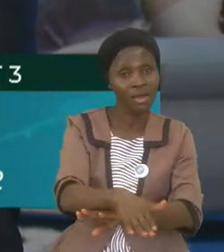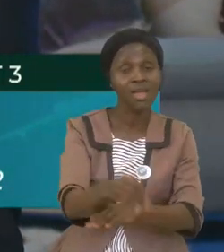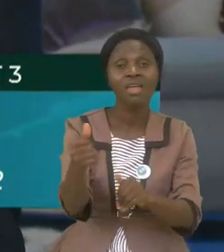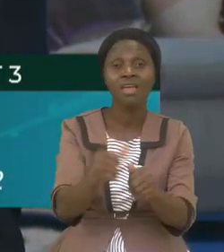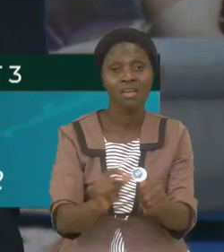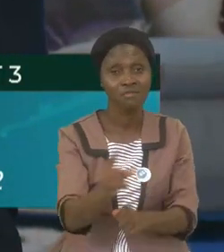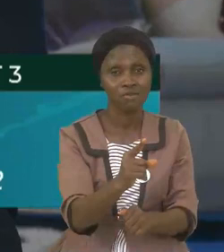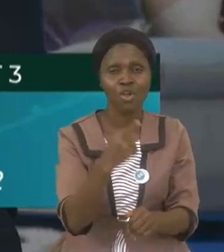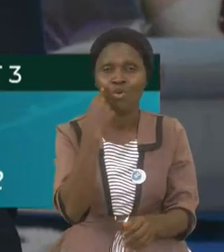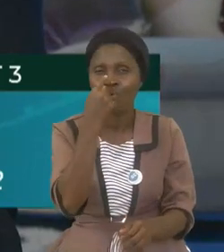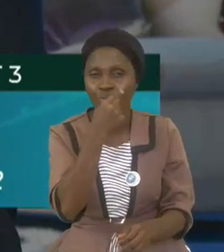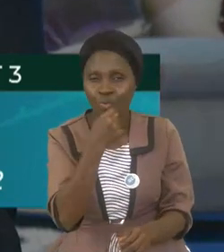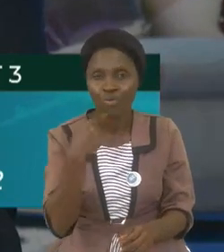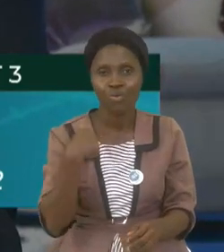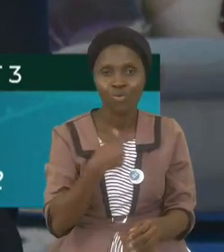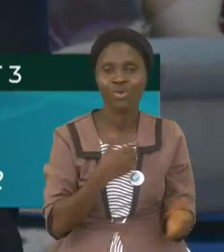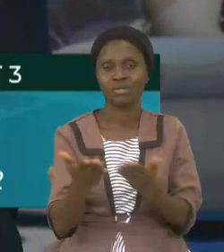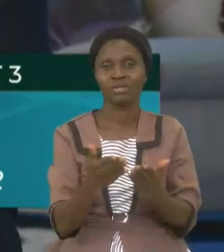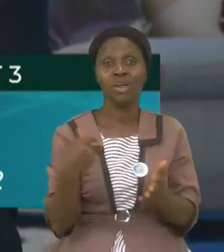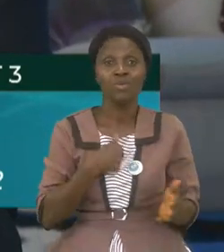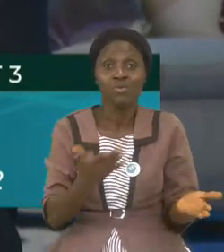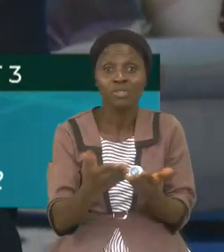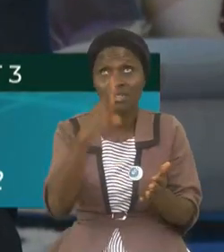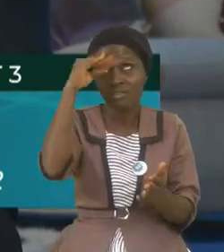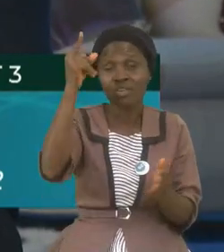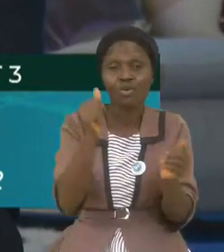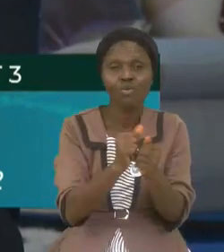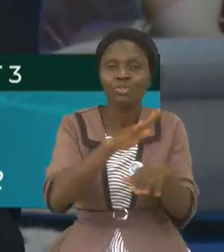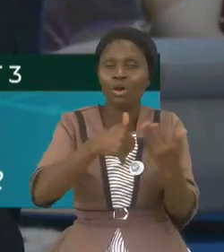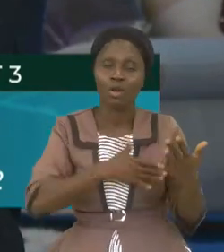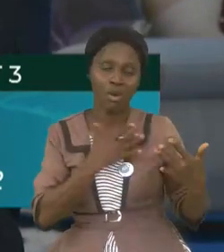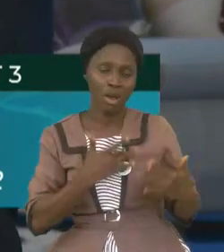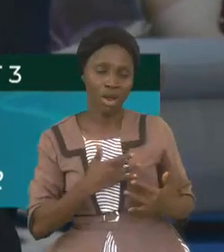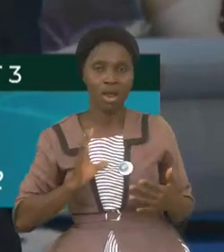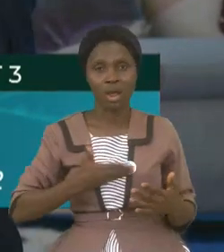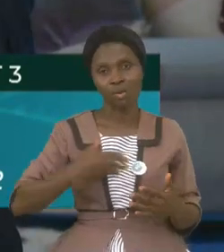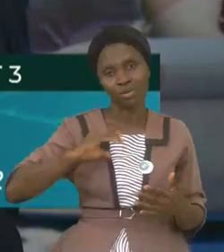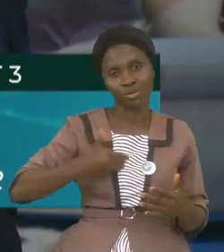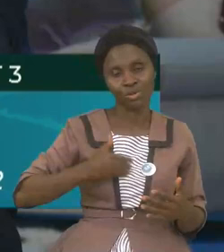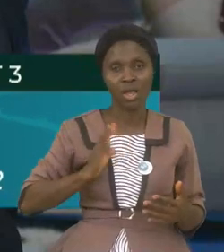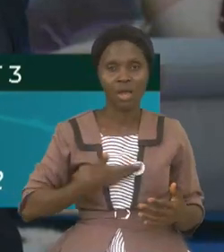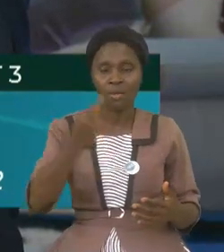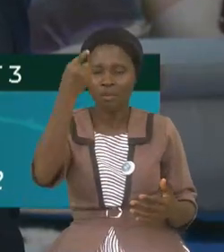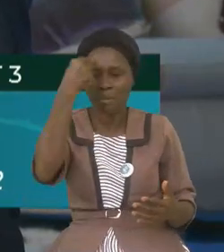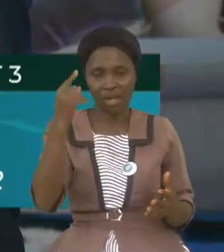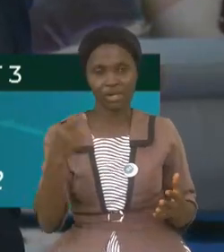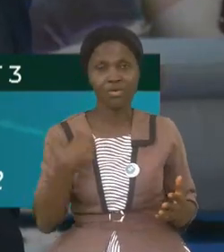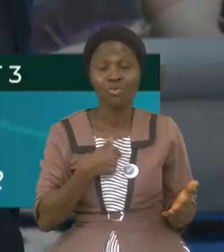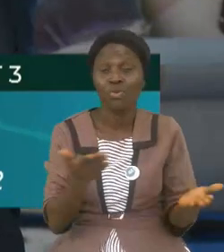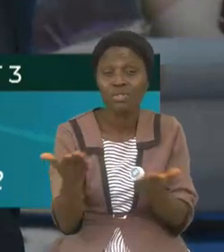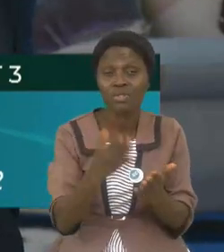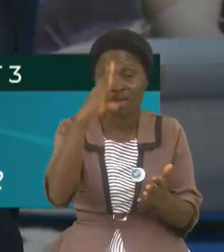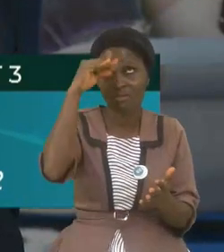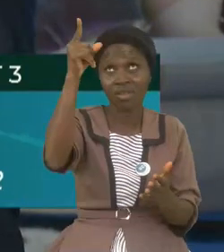Que nous servons, nous le servons le jour, la nuit, à tout moment. Nous le servons de tout notre cœur, de tout